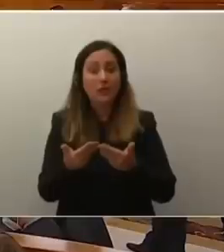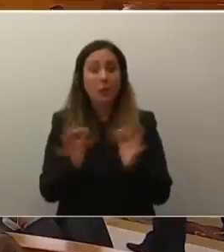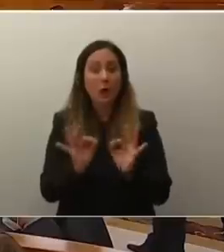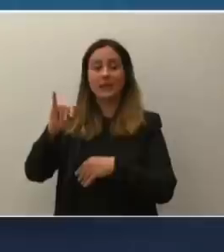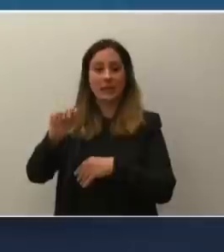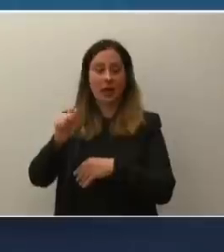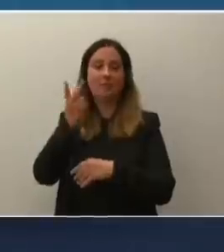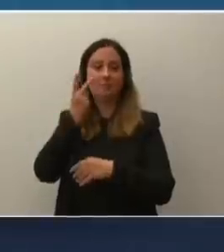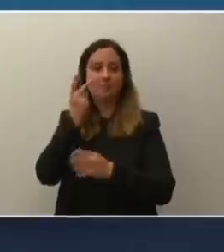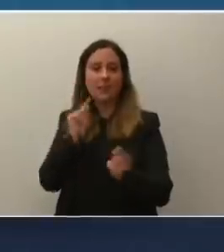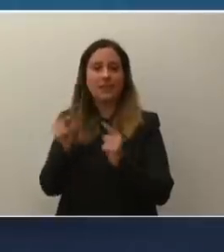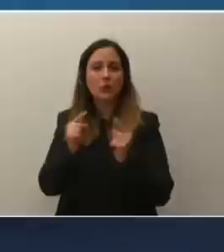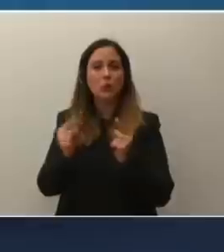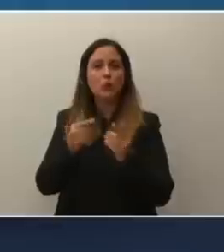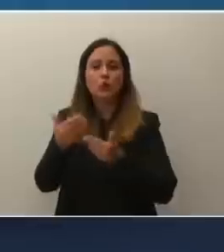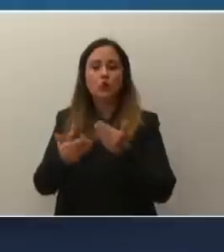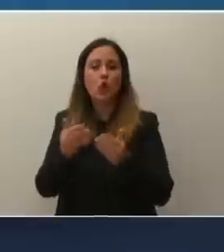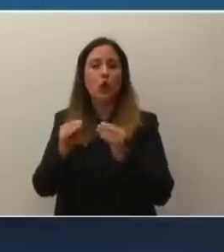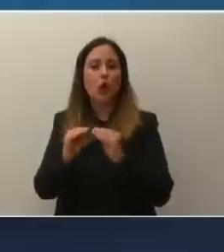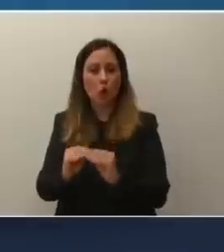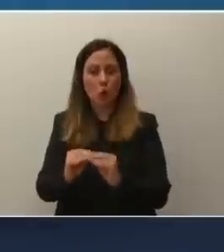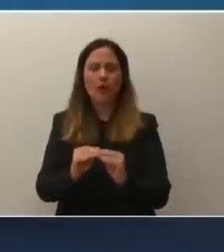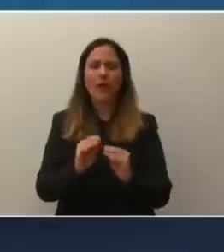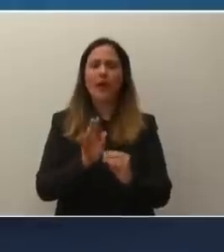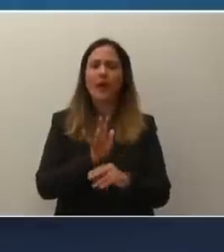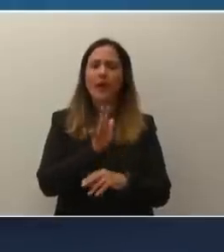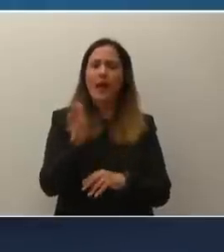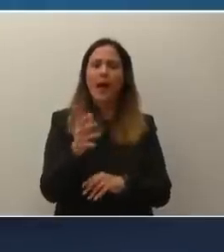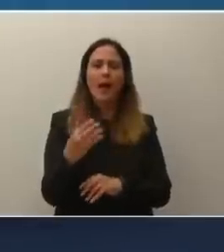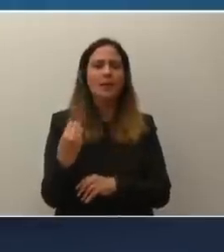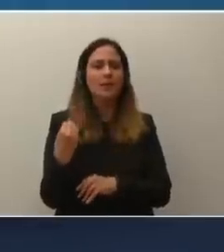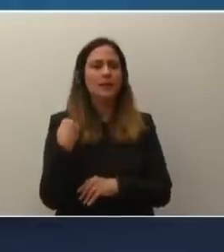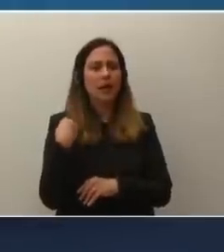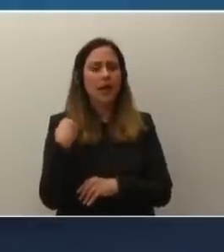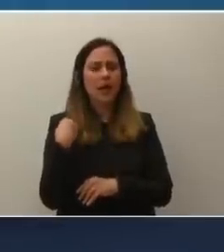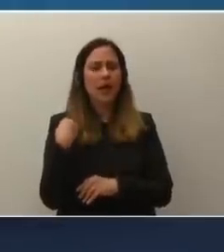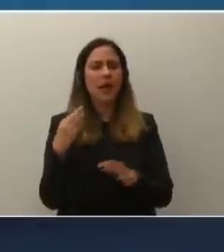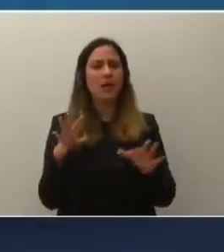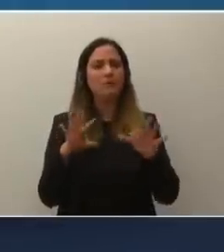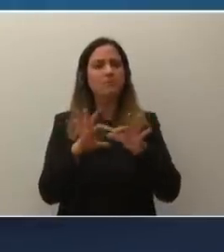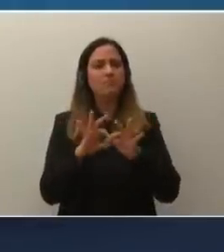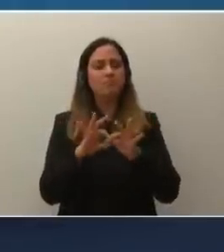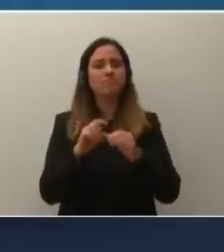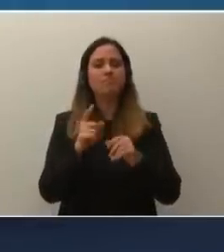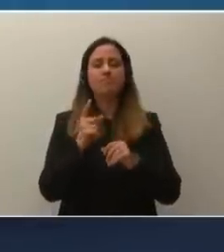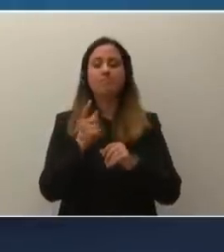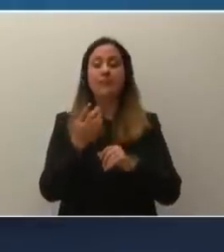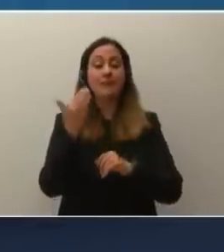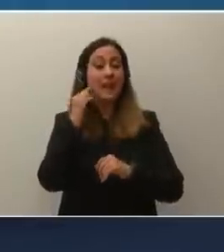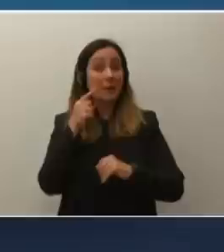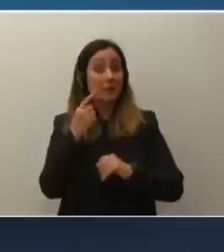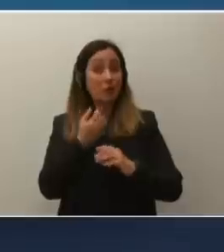la mia. Sulla altra domanda concerne la sostenibilità del debito.